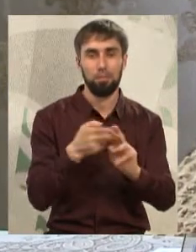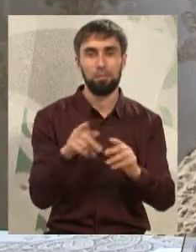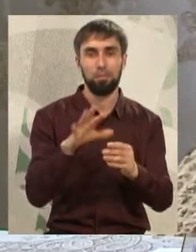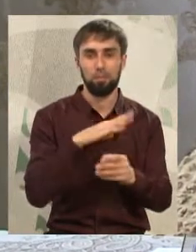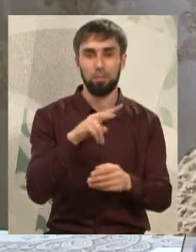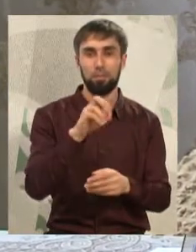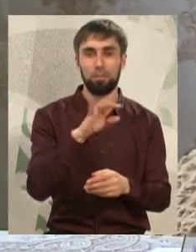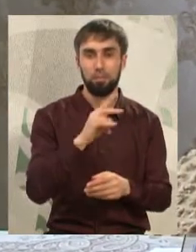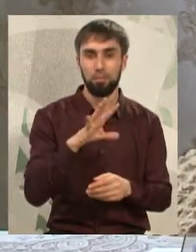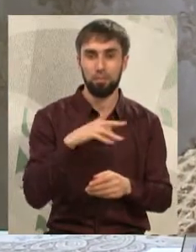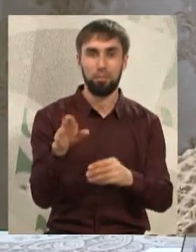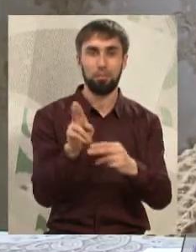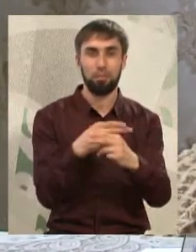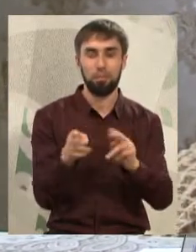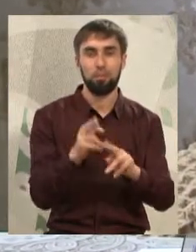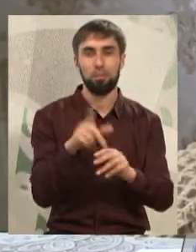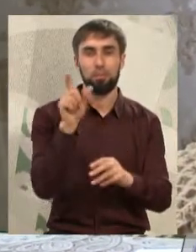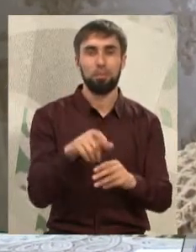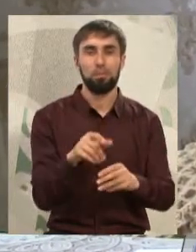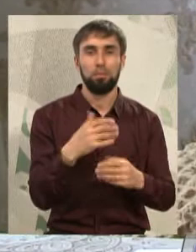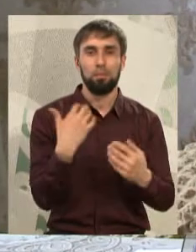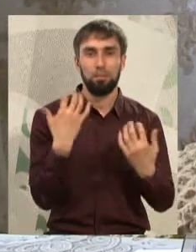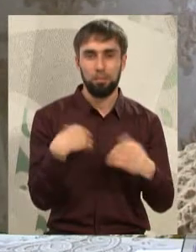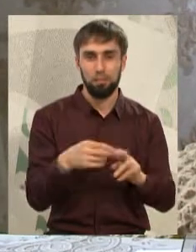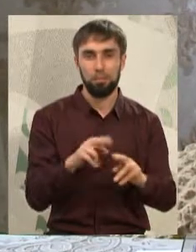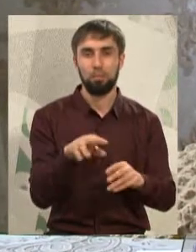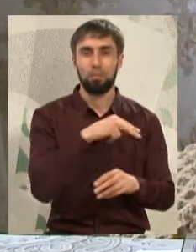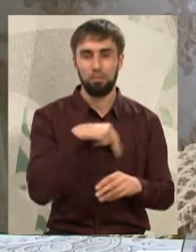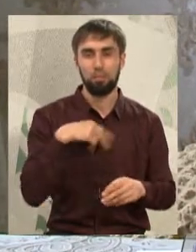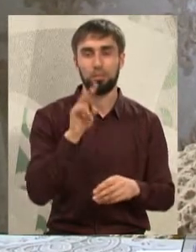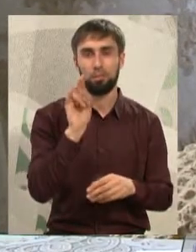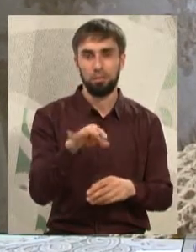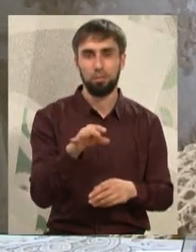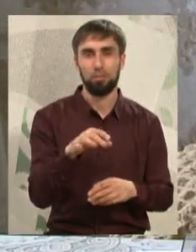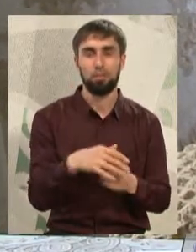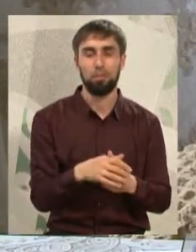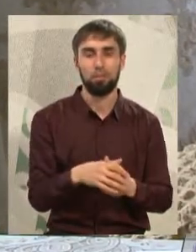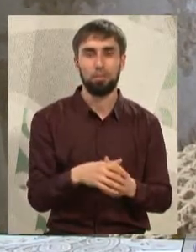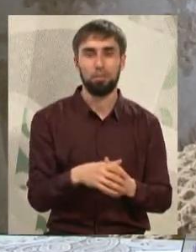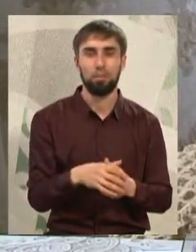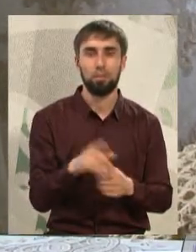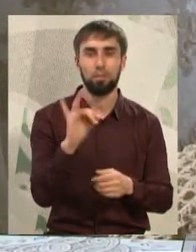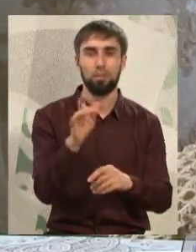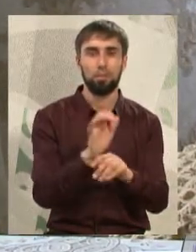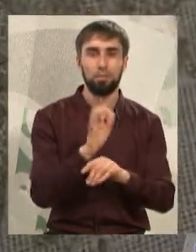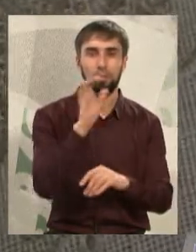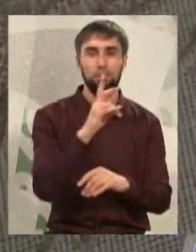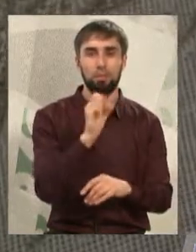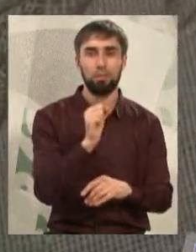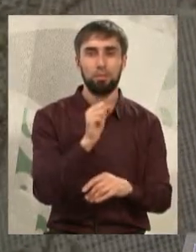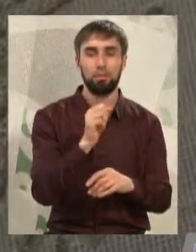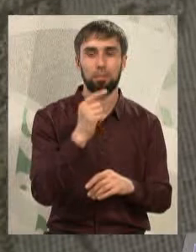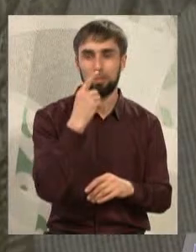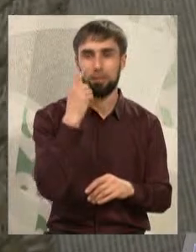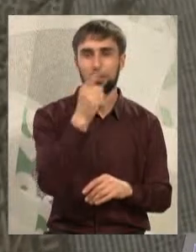был, младшим лейтенантом, не знаю, было у него звание. Разжаловали, награды оставили и отправили на Дальний Восток дальше. И лишь